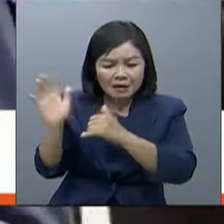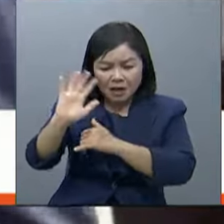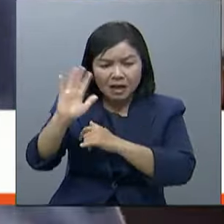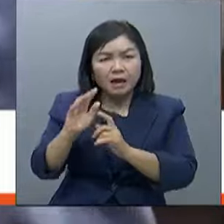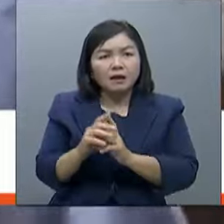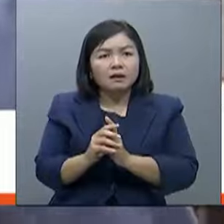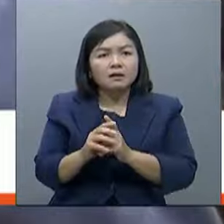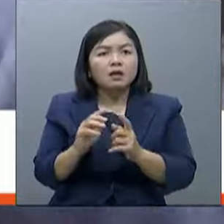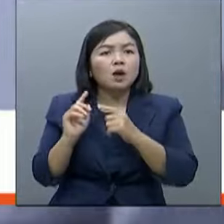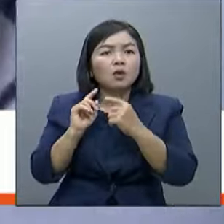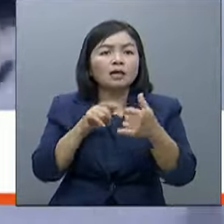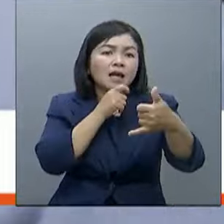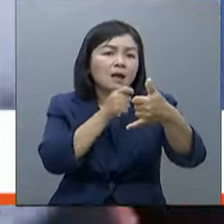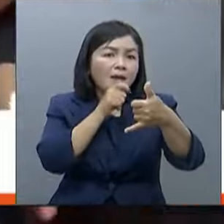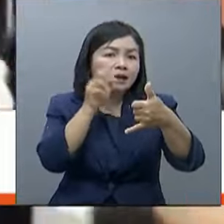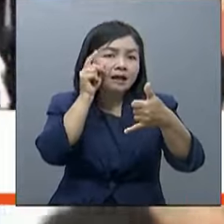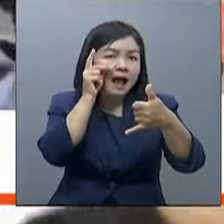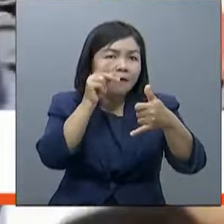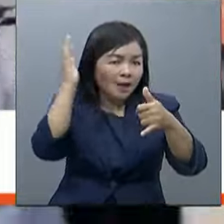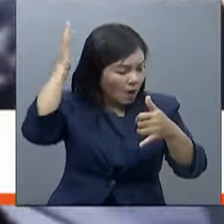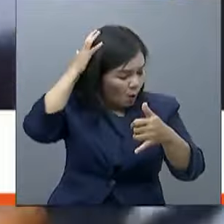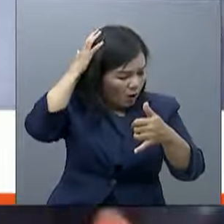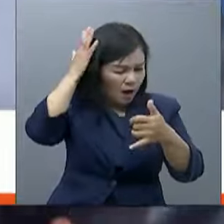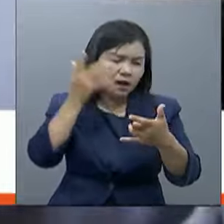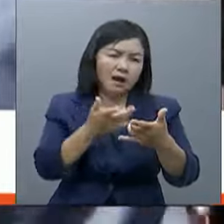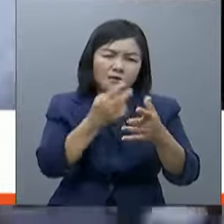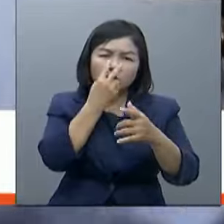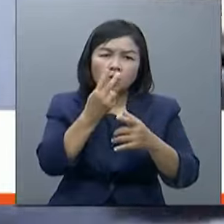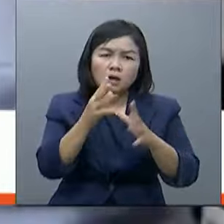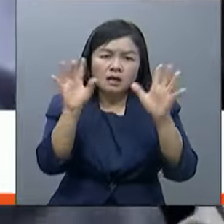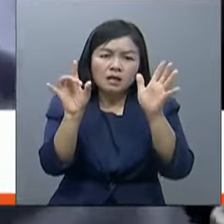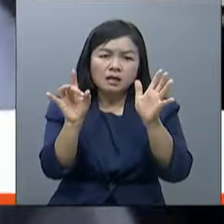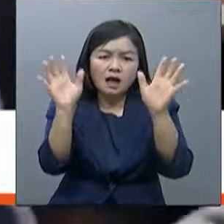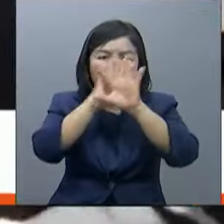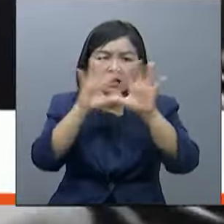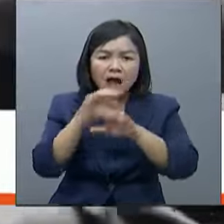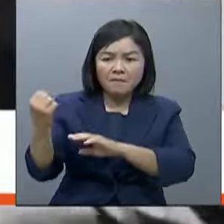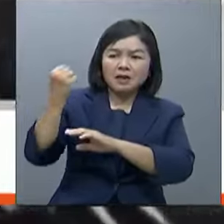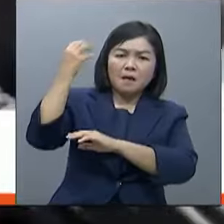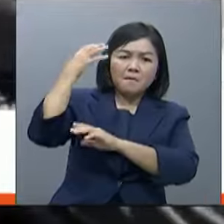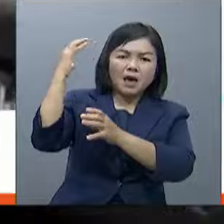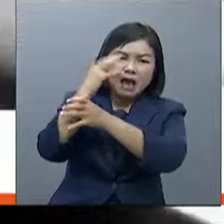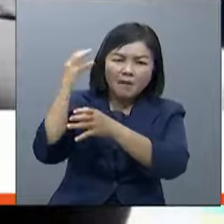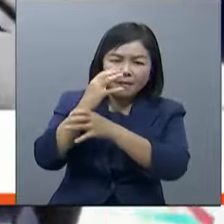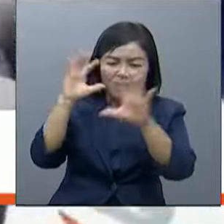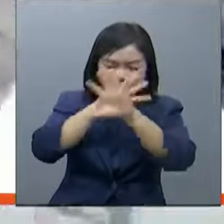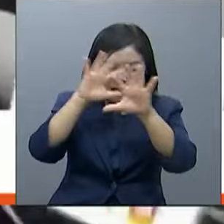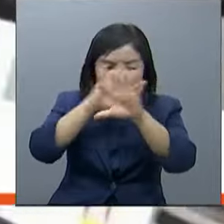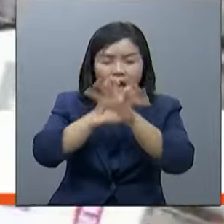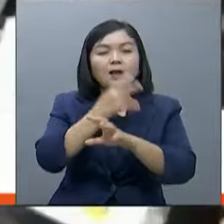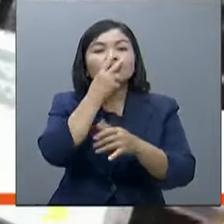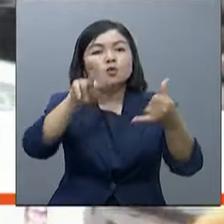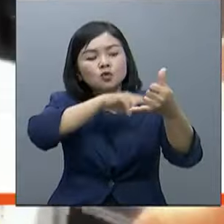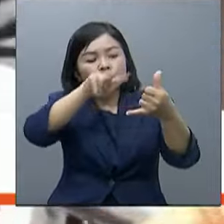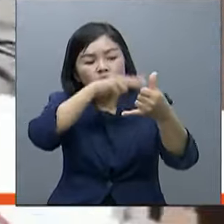เคยระหว่างผู้สื่อข่าวกับแหล่งข่าวแต่เป็นการแสดงอาการเกรี้ยวกราดนะคะและใช้กำลังคุกคามเพื่อนำไปสู่การตรวจสอบและยก